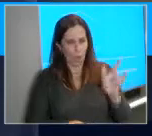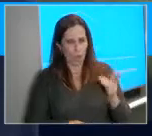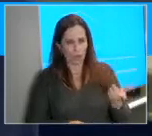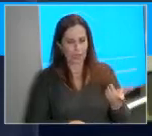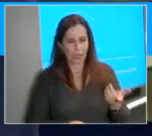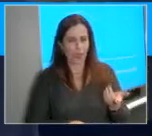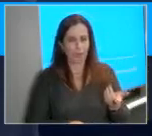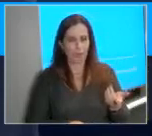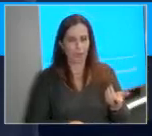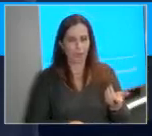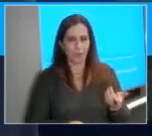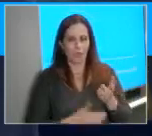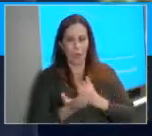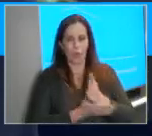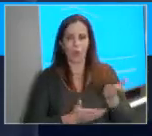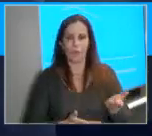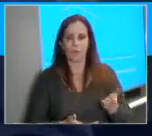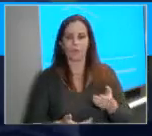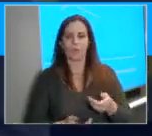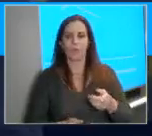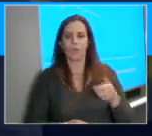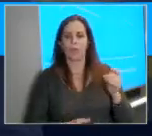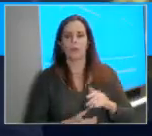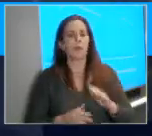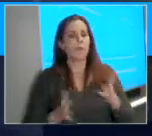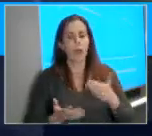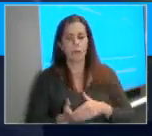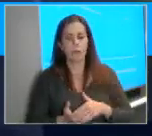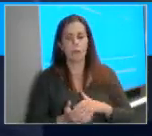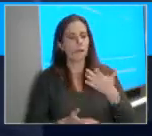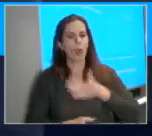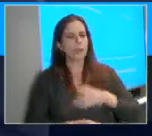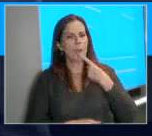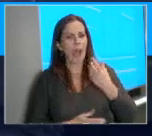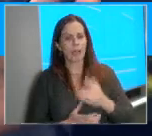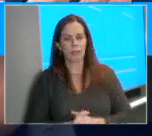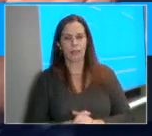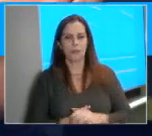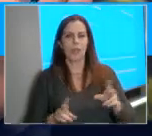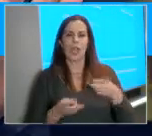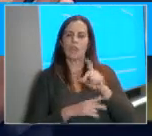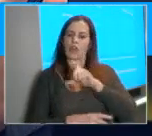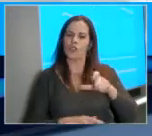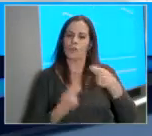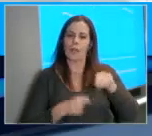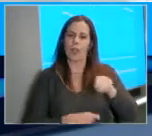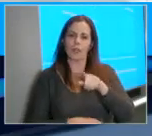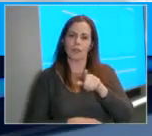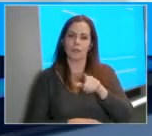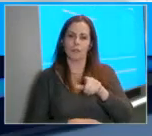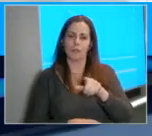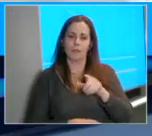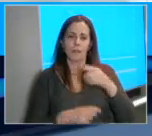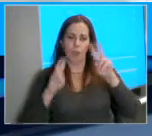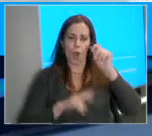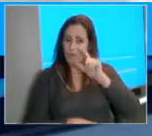אופוזיציה הגונה, אופוזיציה קונסטרוקטיבית? מה, מה הם רוצים להגיד בזה? אי אפשר להשים את חבר הכנסת גדי אברקו, הוא